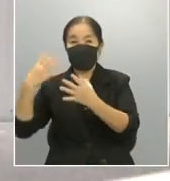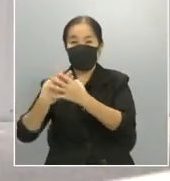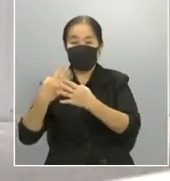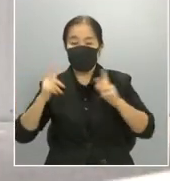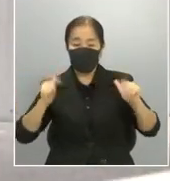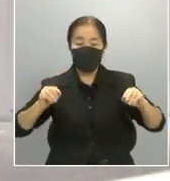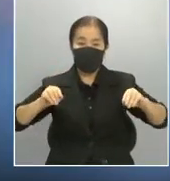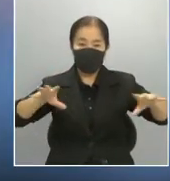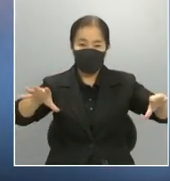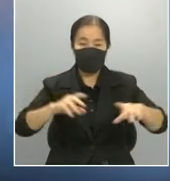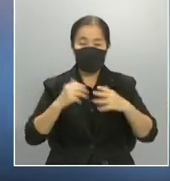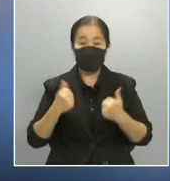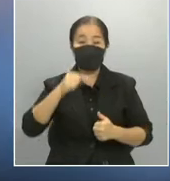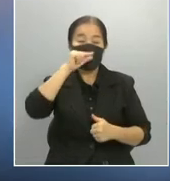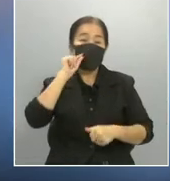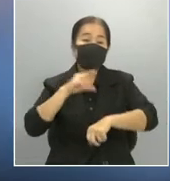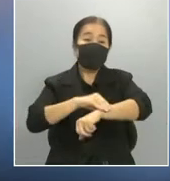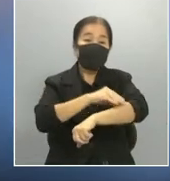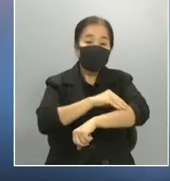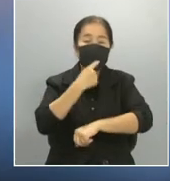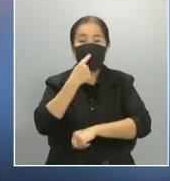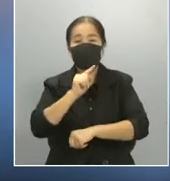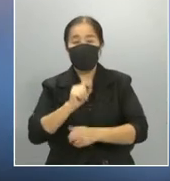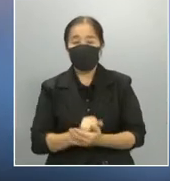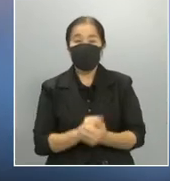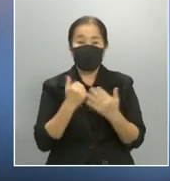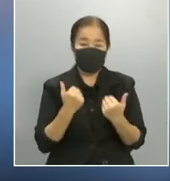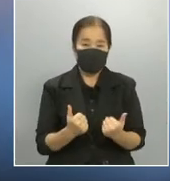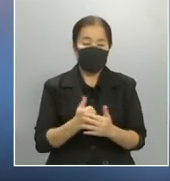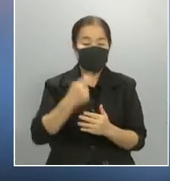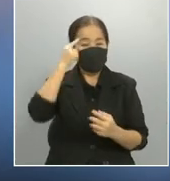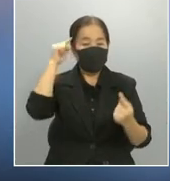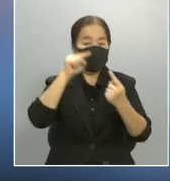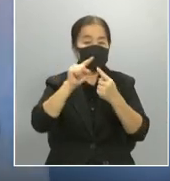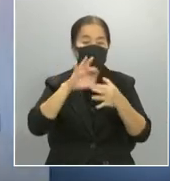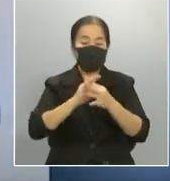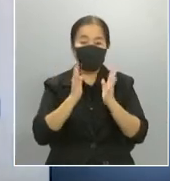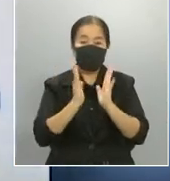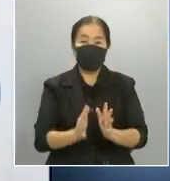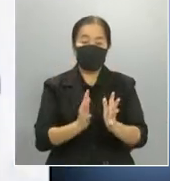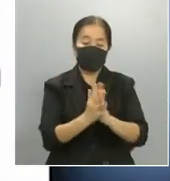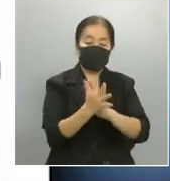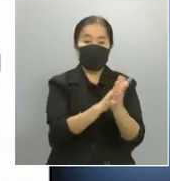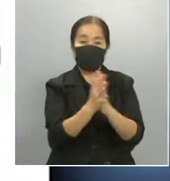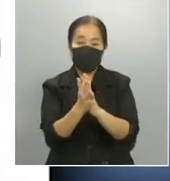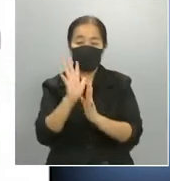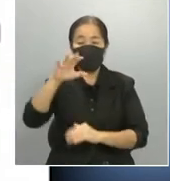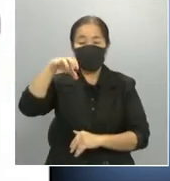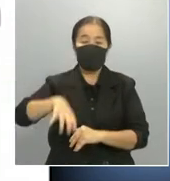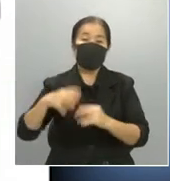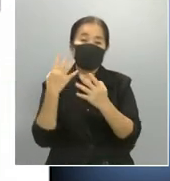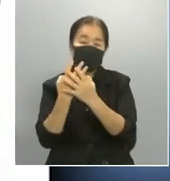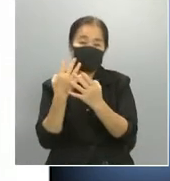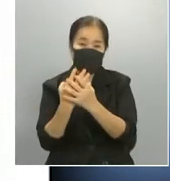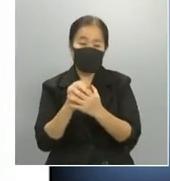วิทย์กมลวิศิษฎ์เองก็มีการโพสต์ข้อความผ่านทาง facebookนะคะโดยที่ให้เห็นถึงความแออัดของคนที่อยู่ในเรือนจำคือ